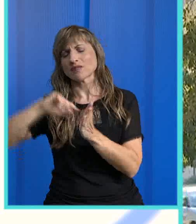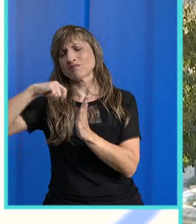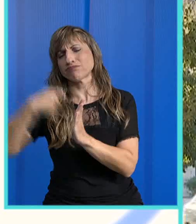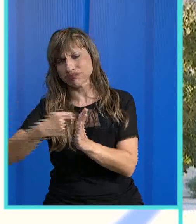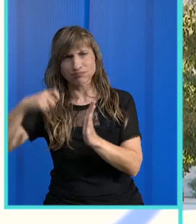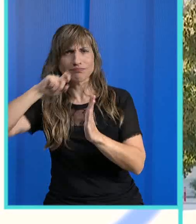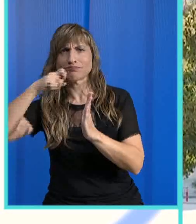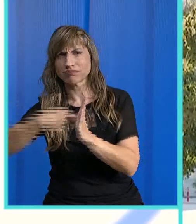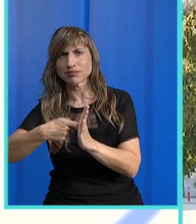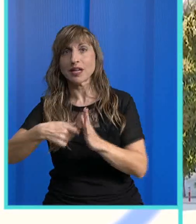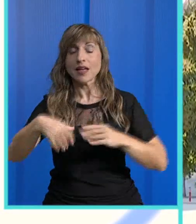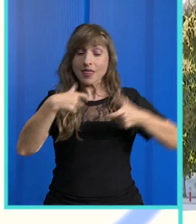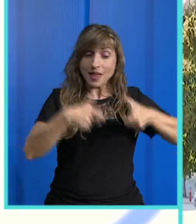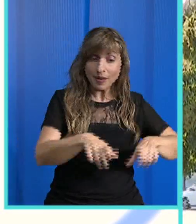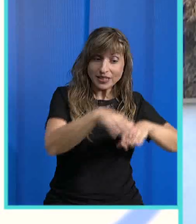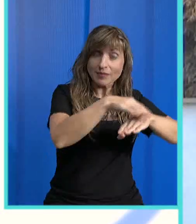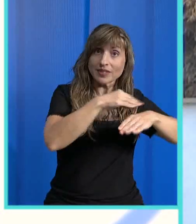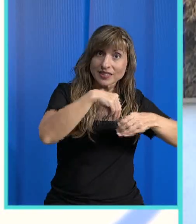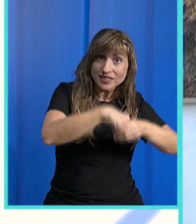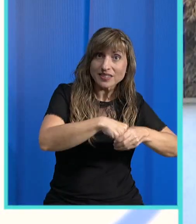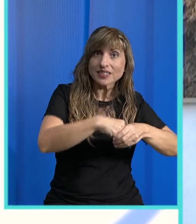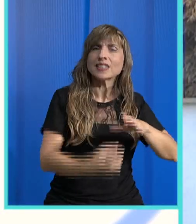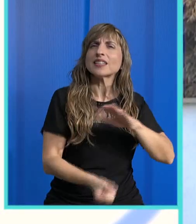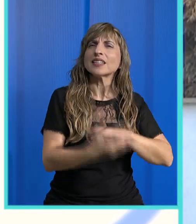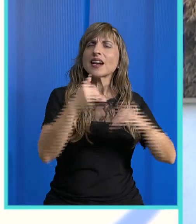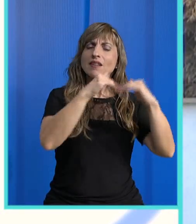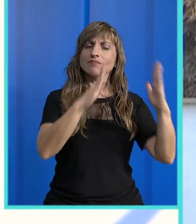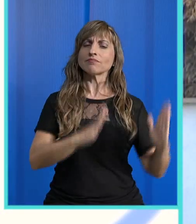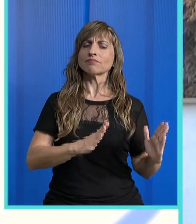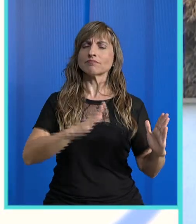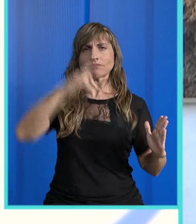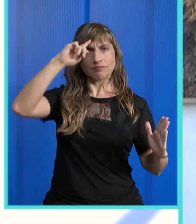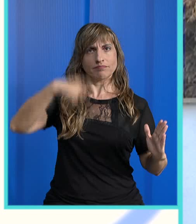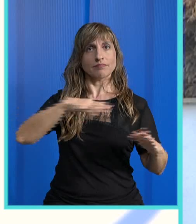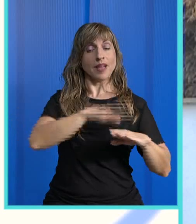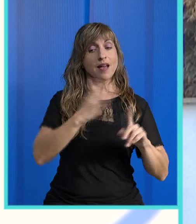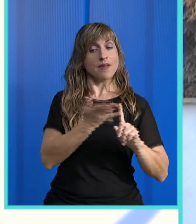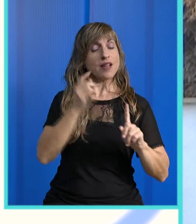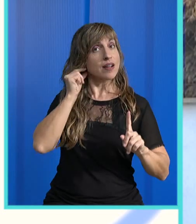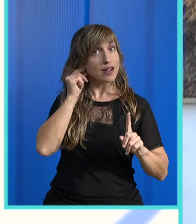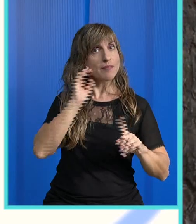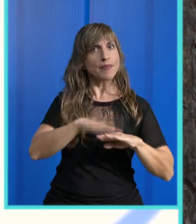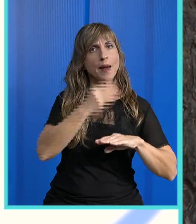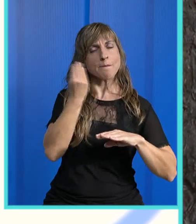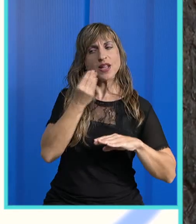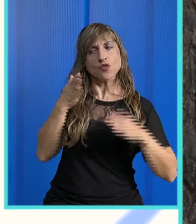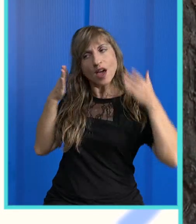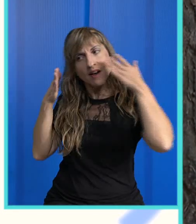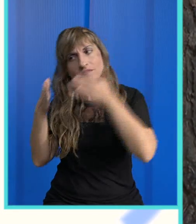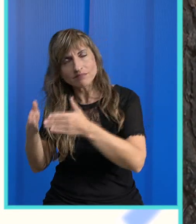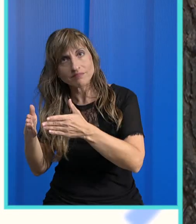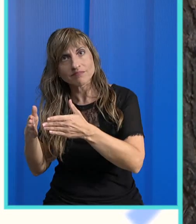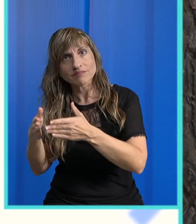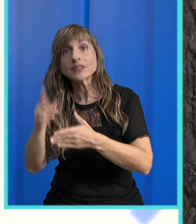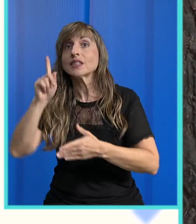El Departament d'Interior crearà una comissaria específica sobre la violència per a les dones per millorar-ne la intervenció. També adverteix que